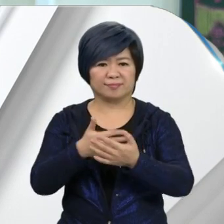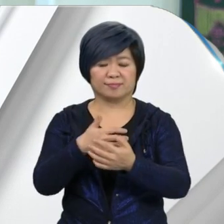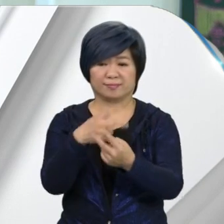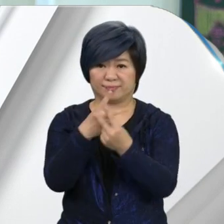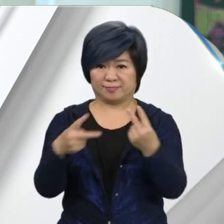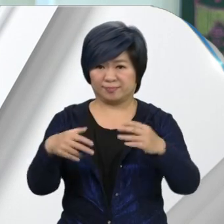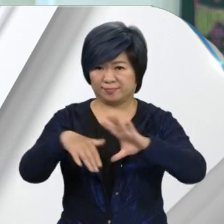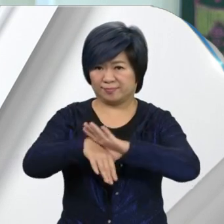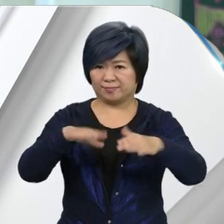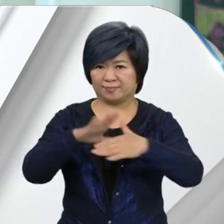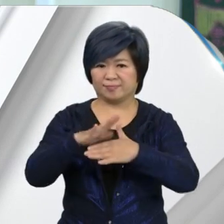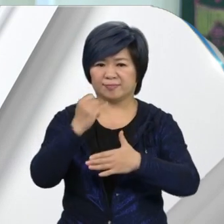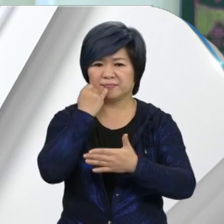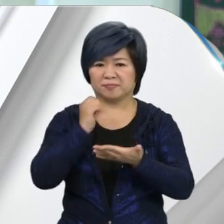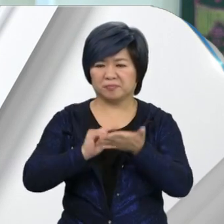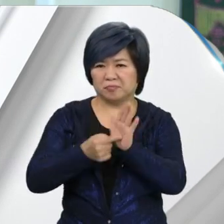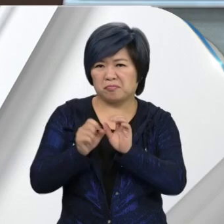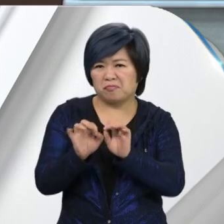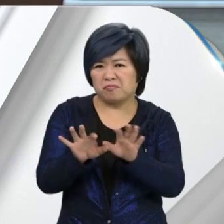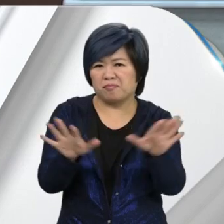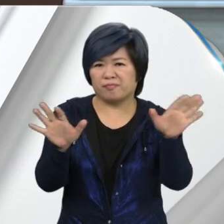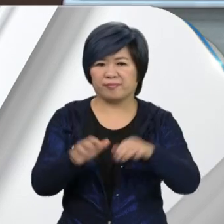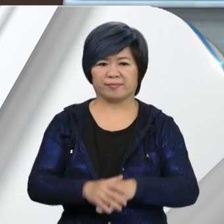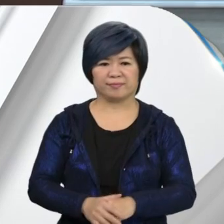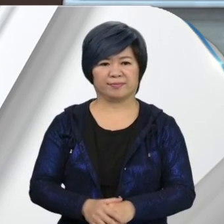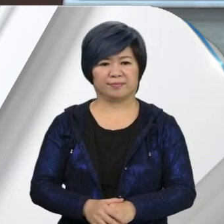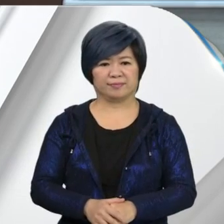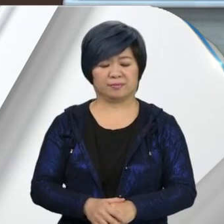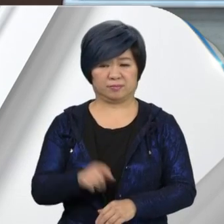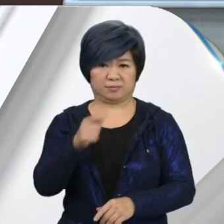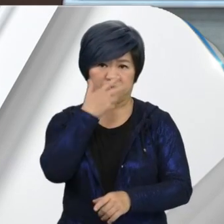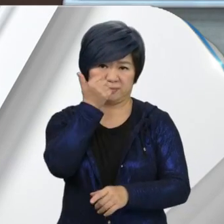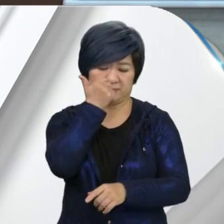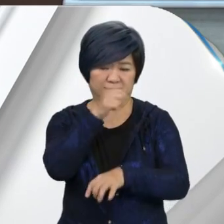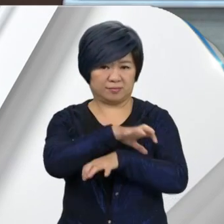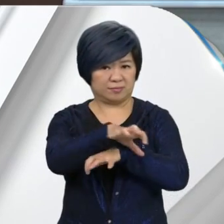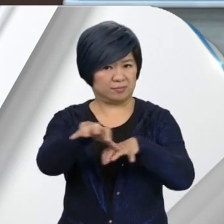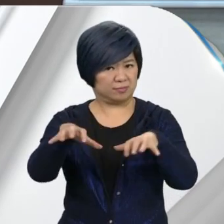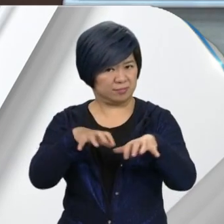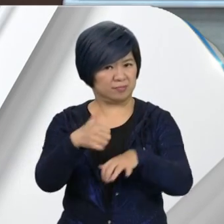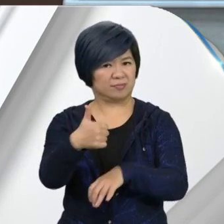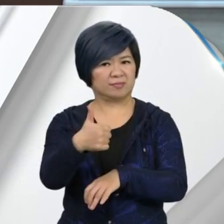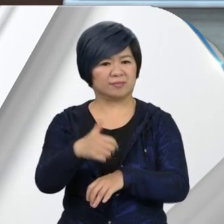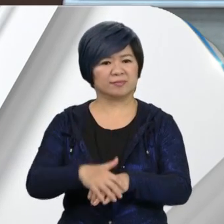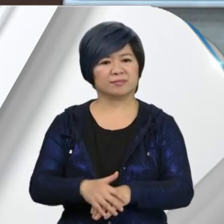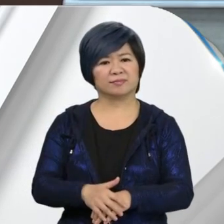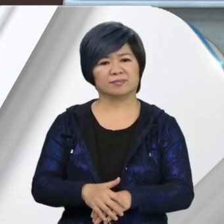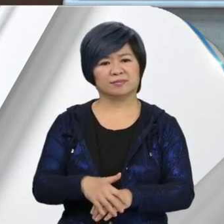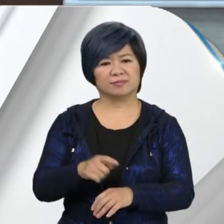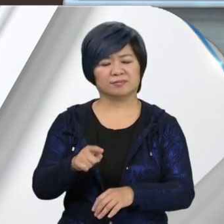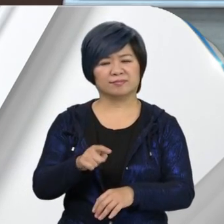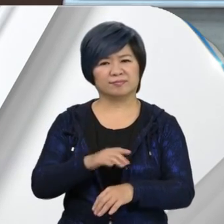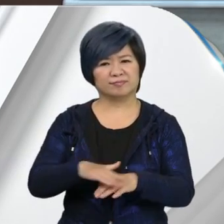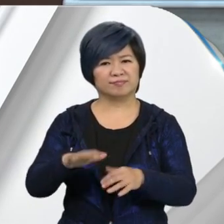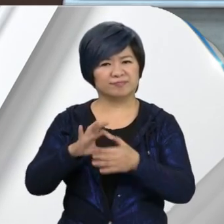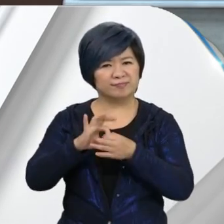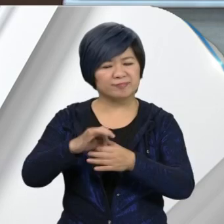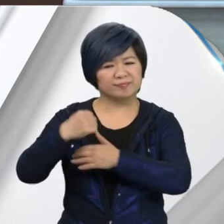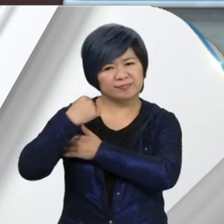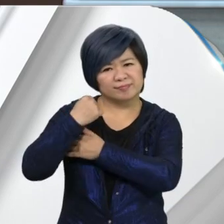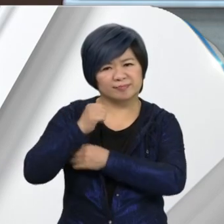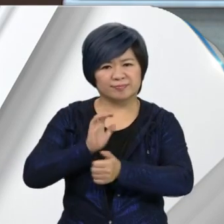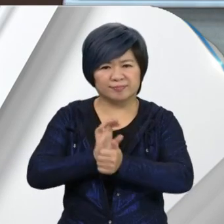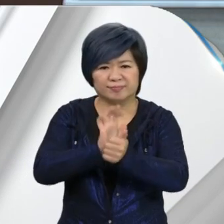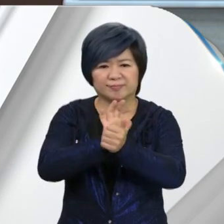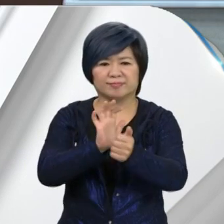这个客家文化来发扬光大。 也当方便，也了为环境也以后，俺个为继续来推广